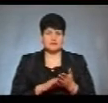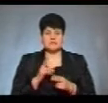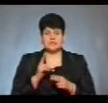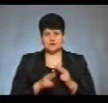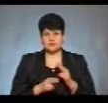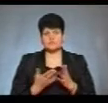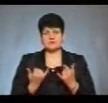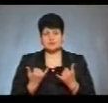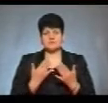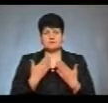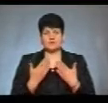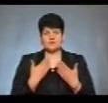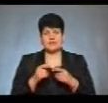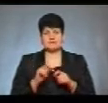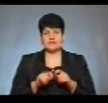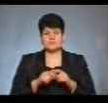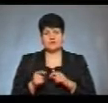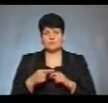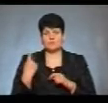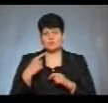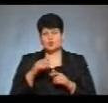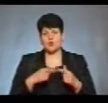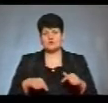ефір. Нагадаю, ми спілкувалися з експертом Тернопільського обласного